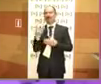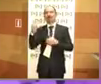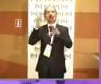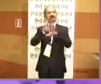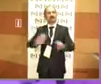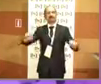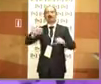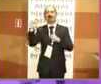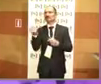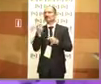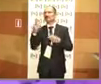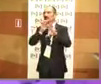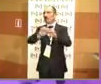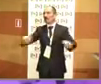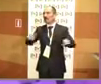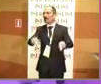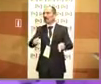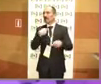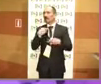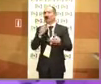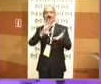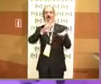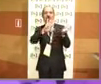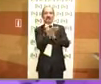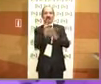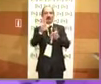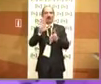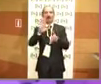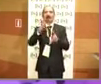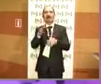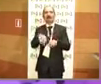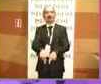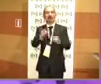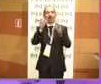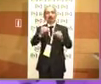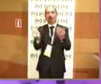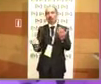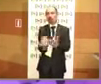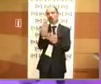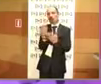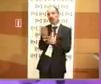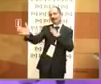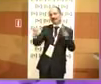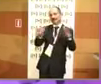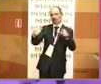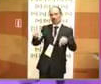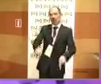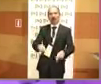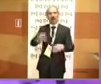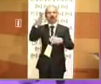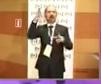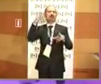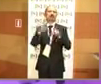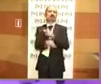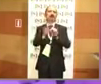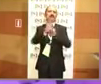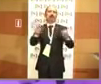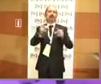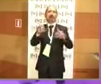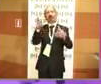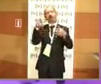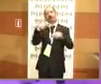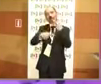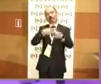esigenza democratica. Voltare pagina significa iniziare una stagione nuova, smettendola di continuare a leggere e